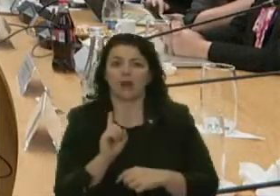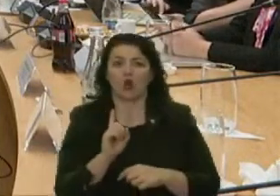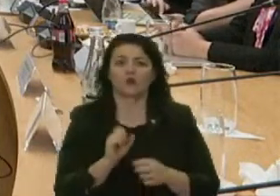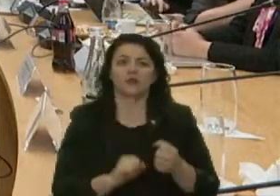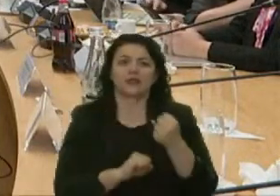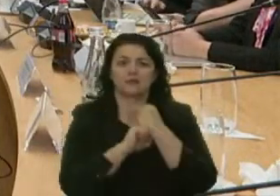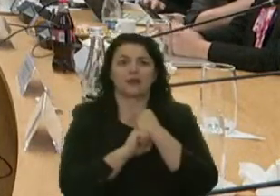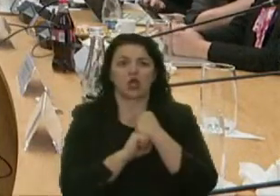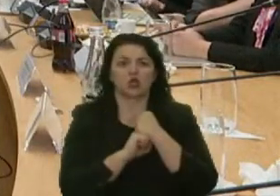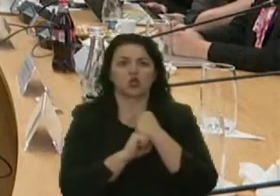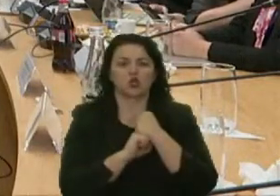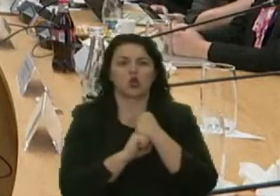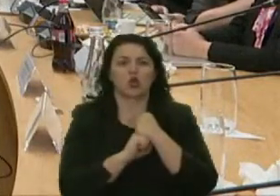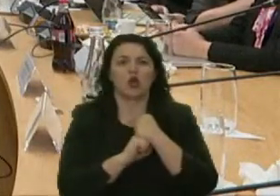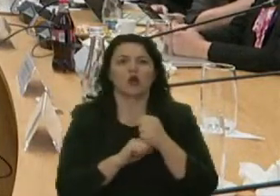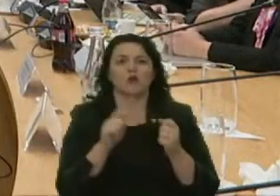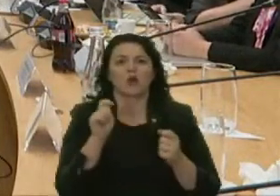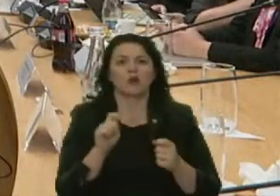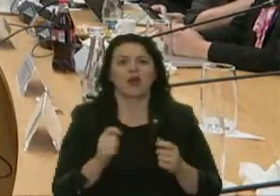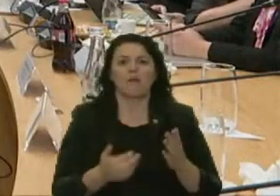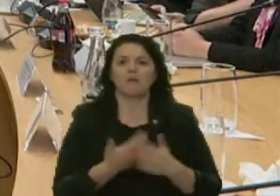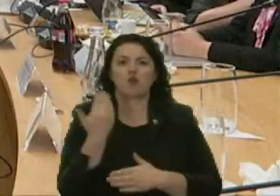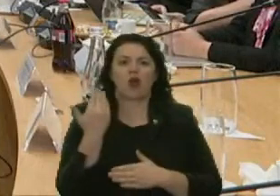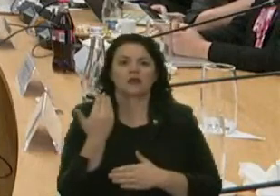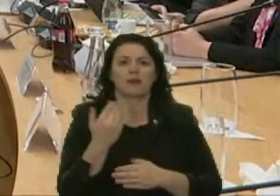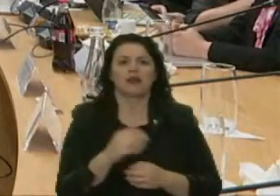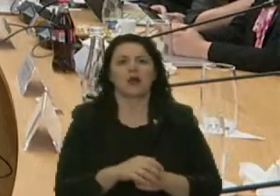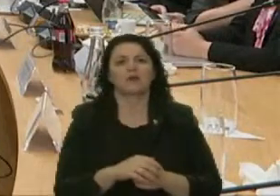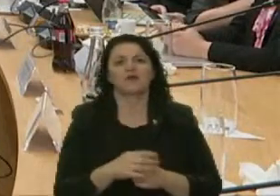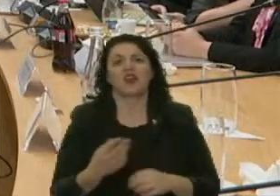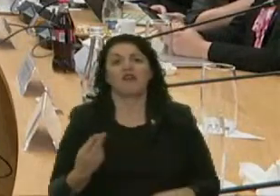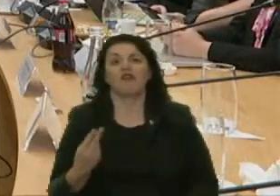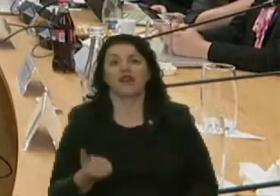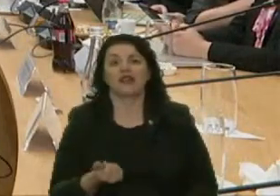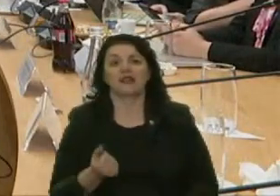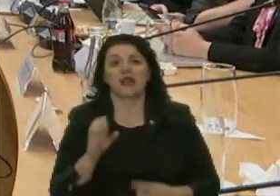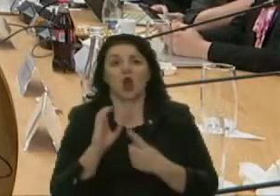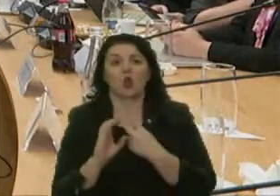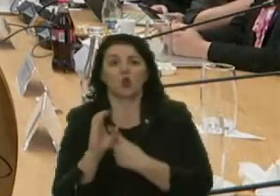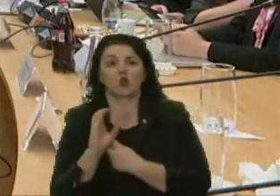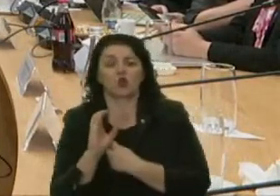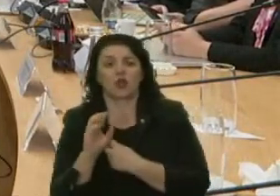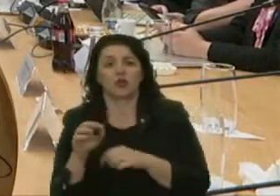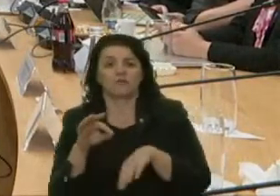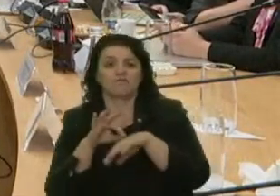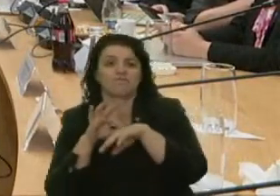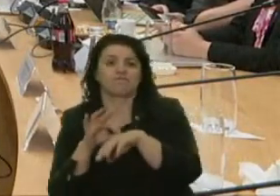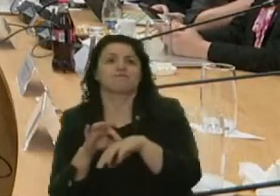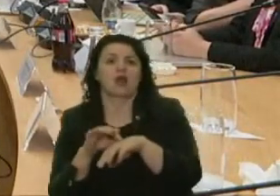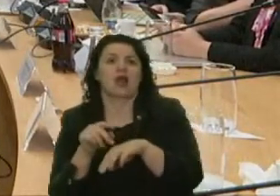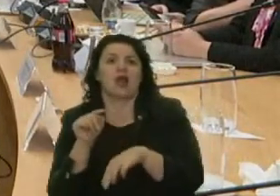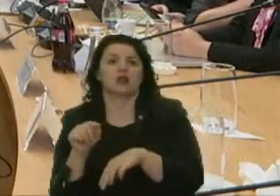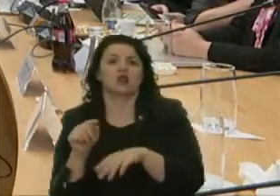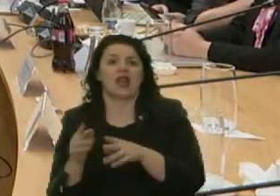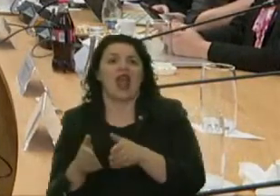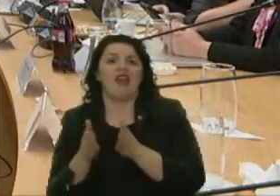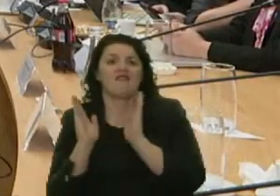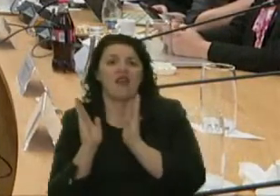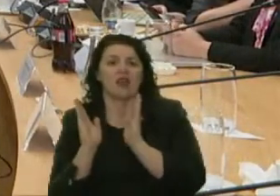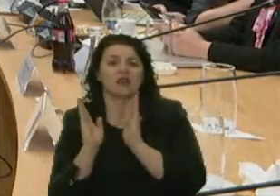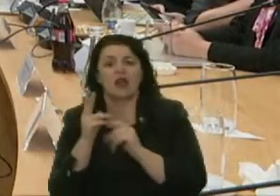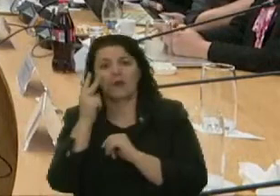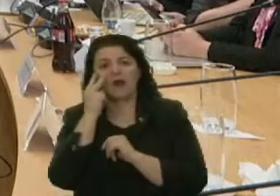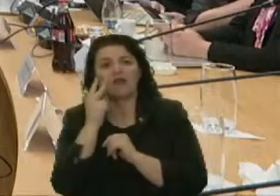sprijinul acordat unor producții proaspete mai mult Finanțarea culturii s a orientat În special spre aceste evenimente